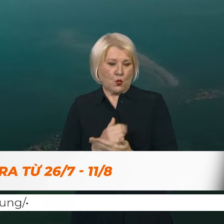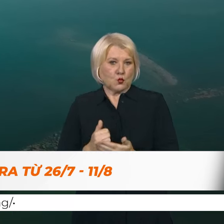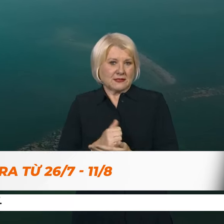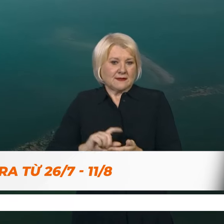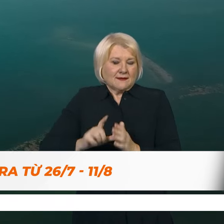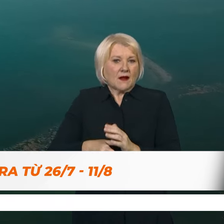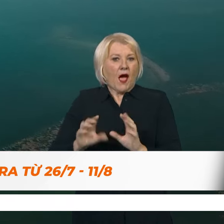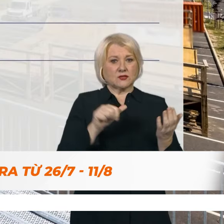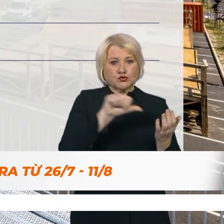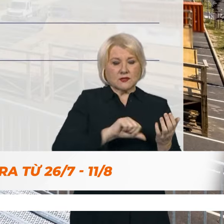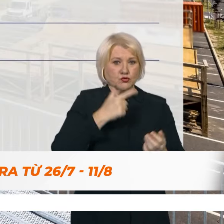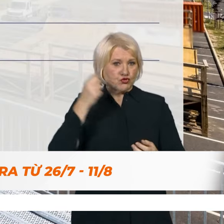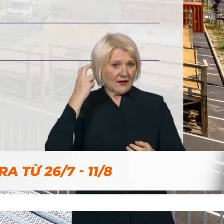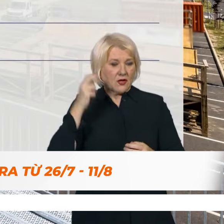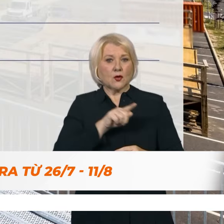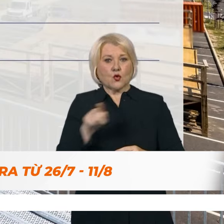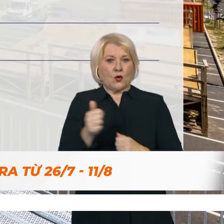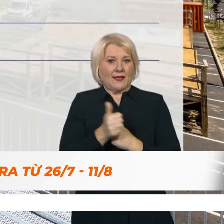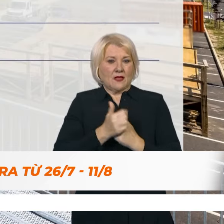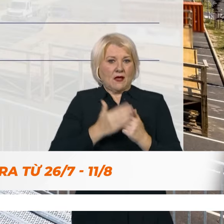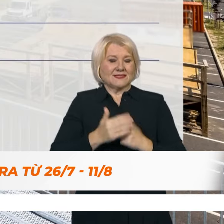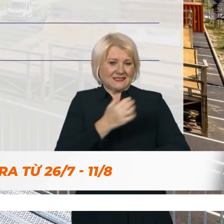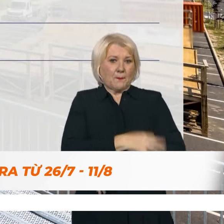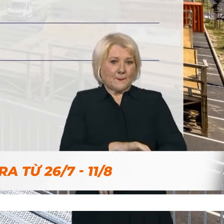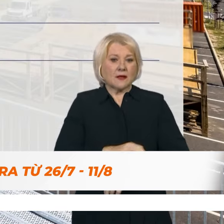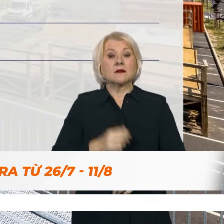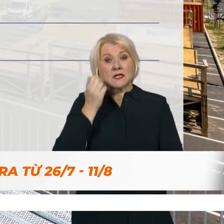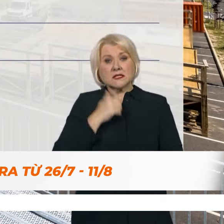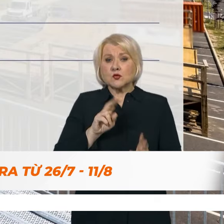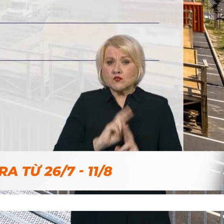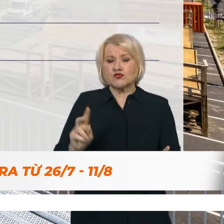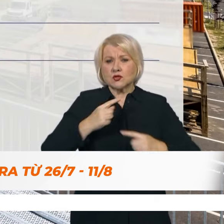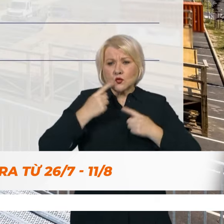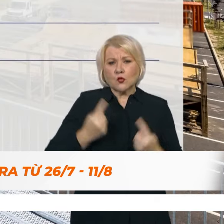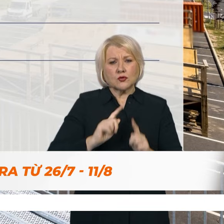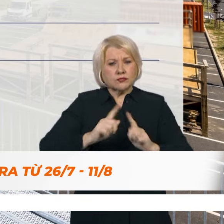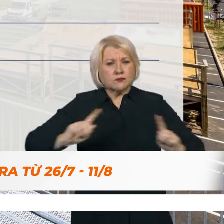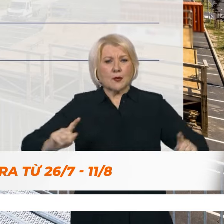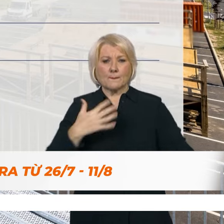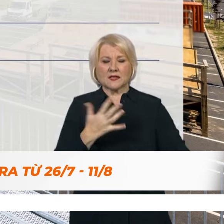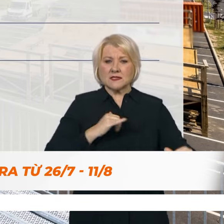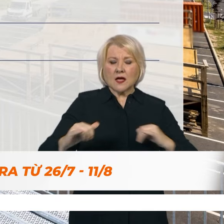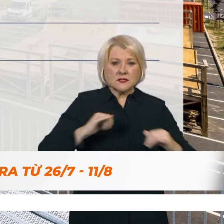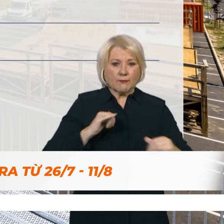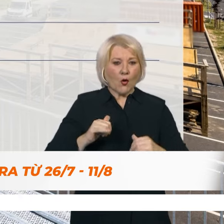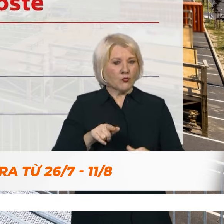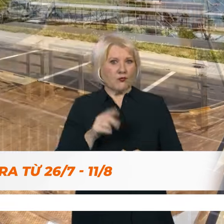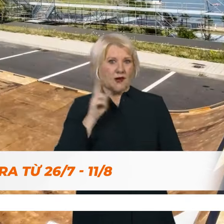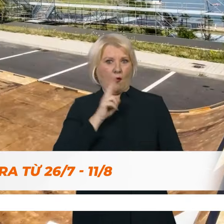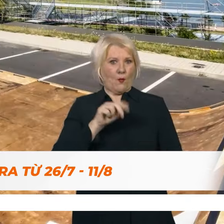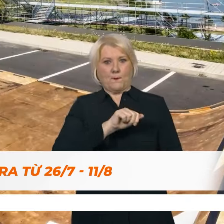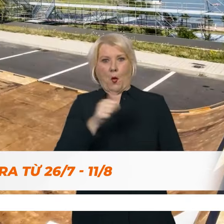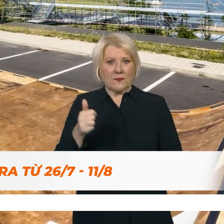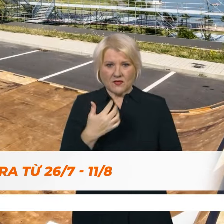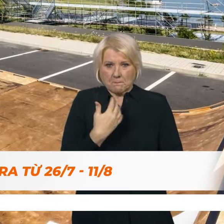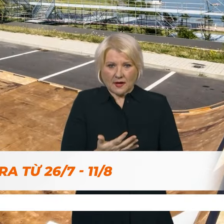gian diễn ra Thế vận hội Paris, tức là từ ngày 26 tháng 7 đến ngày 11 tháng 8. Du khách đến công viên có thể thử hơn 50 môn thể thao khác nhau. Du khách cũng có